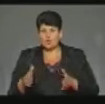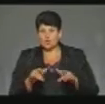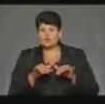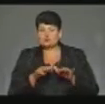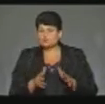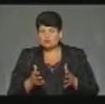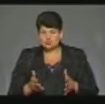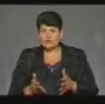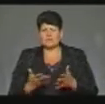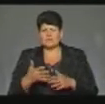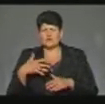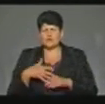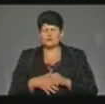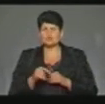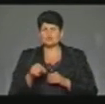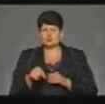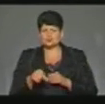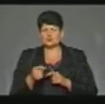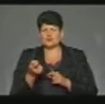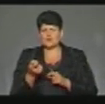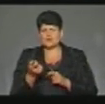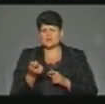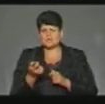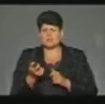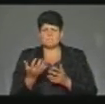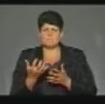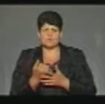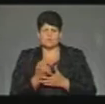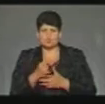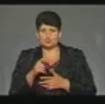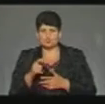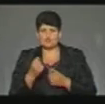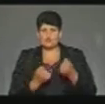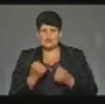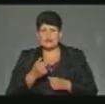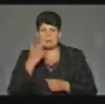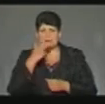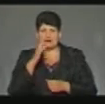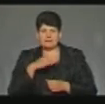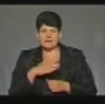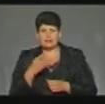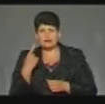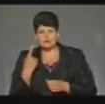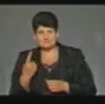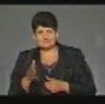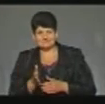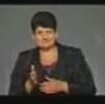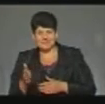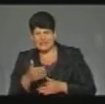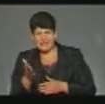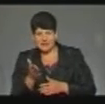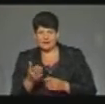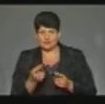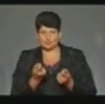але понятно, що тут трошки так виходить, що люди, водії, привикли до одного руху, а тут рух трошки